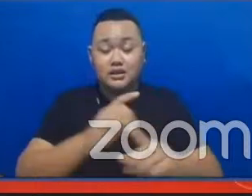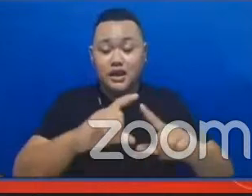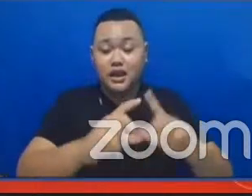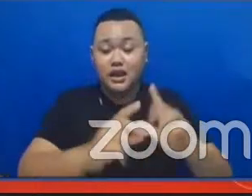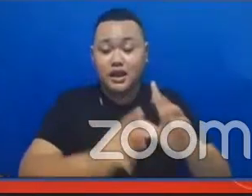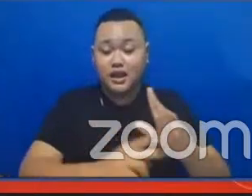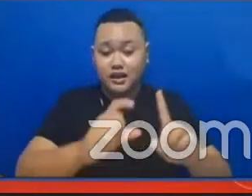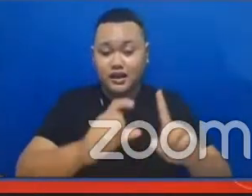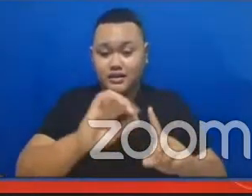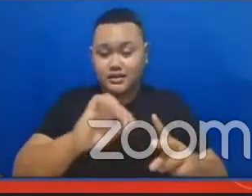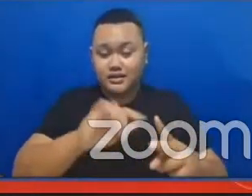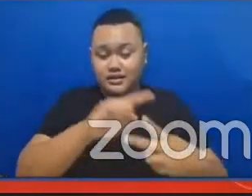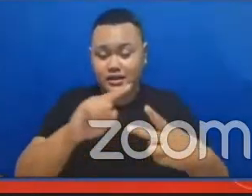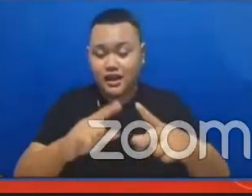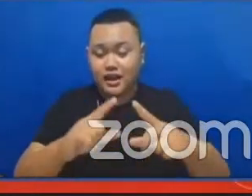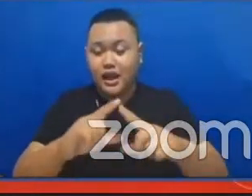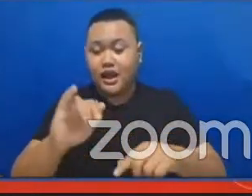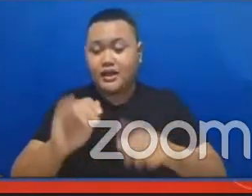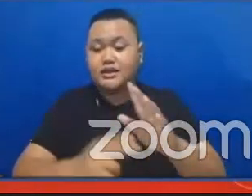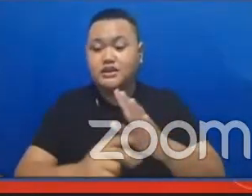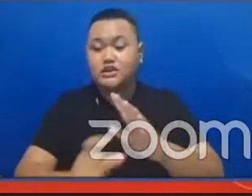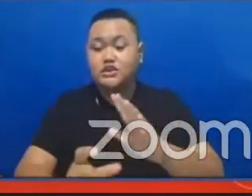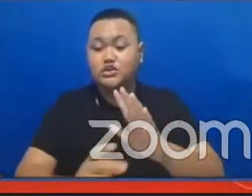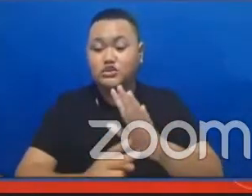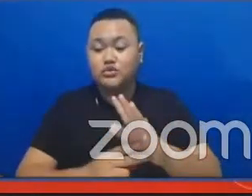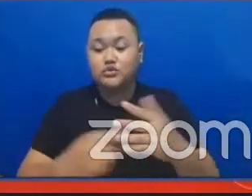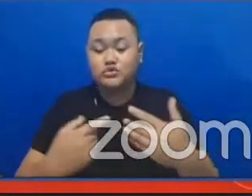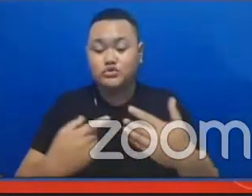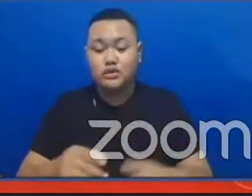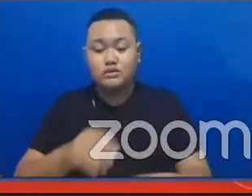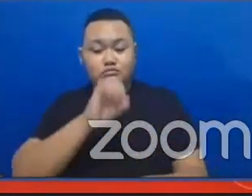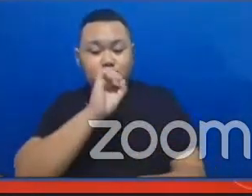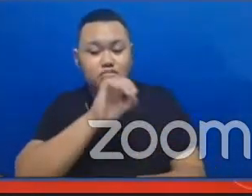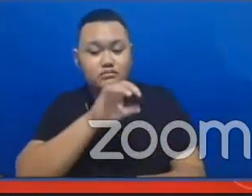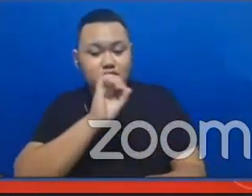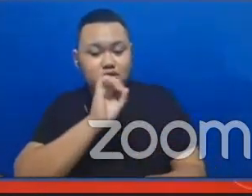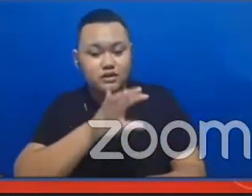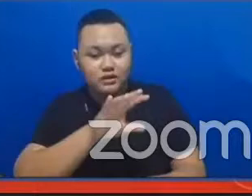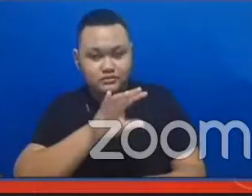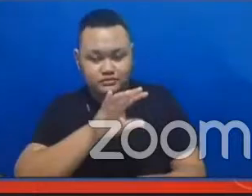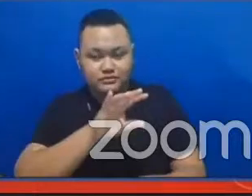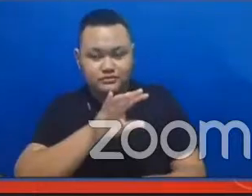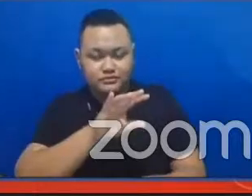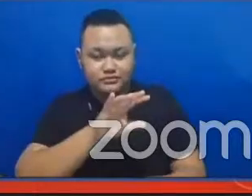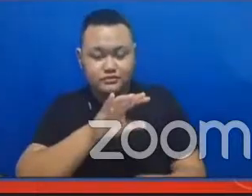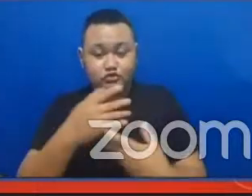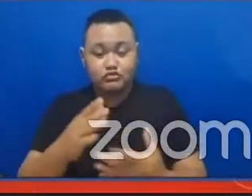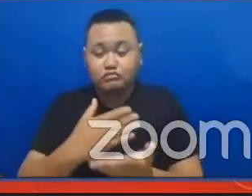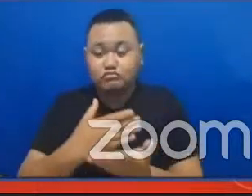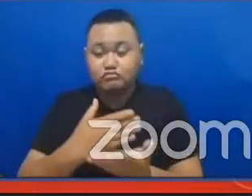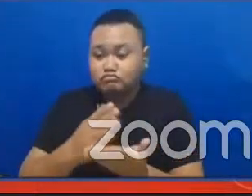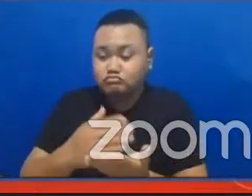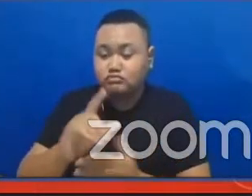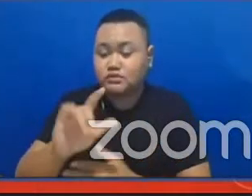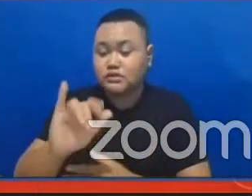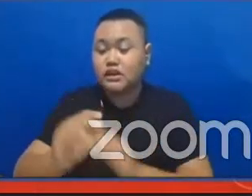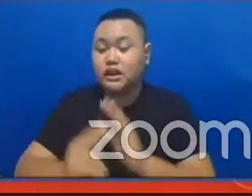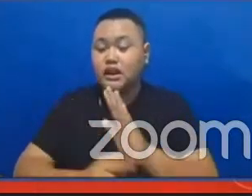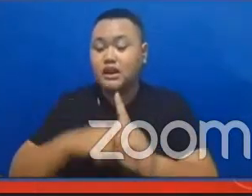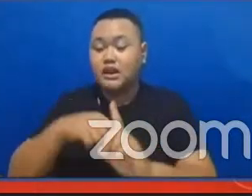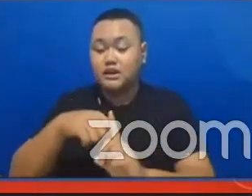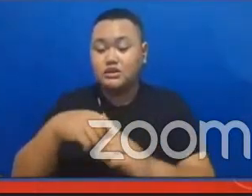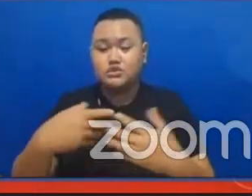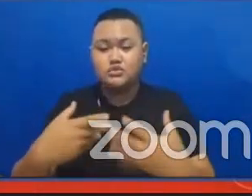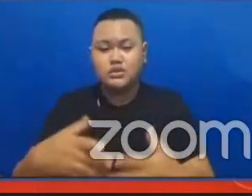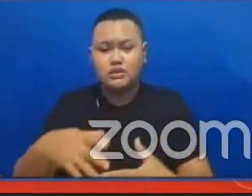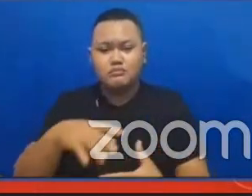membuka, bahkan linknya telah diberikan kepada Bapak Ibu untuk memanfaatkan rumah belajar